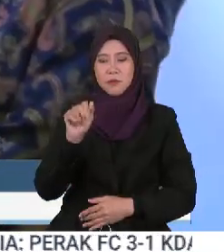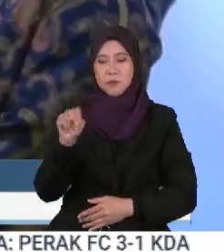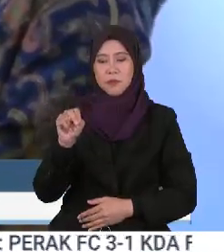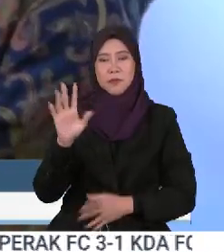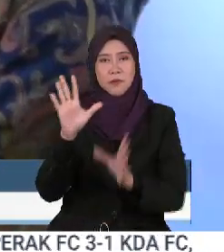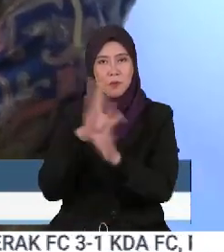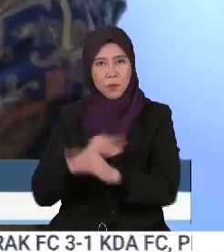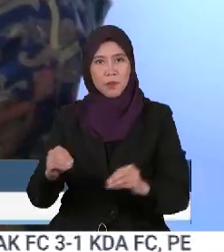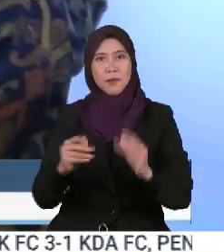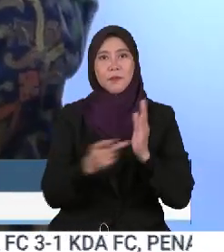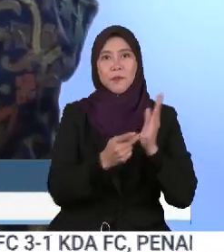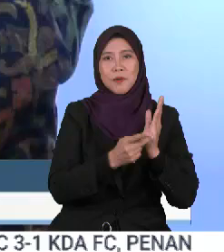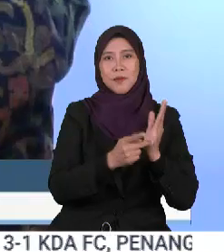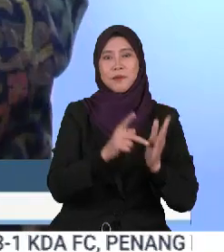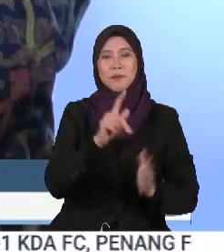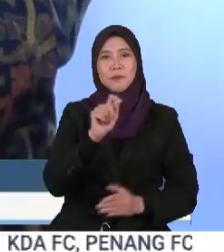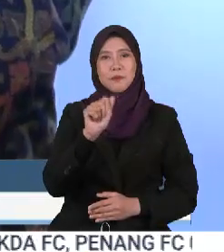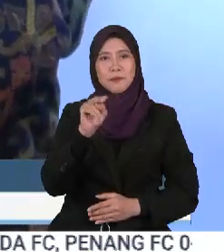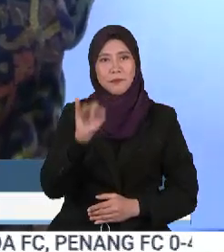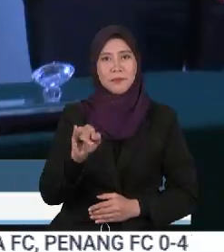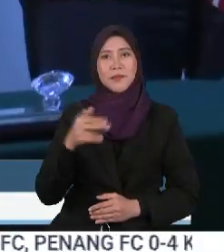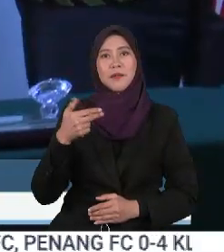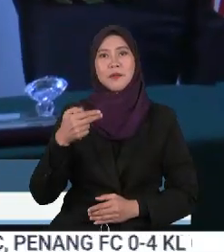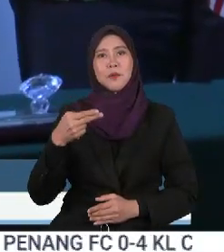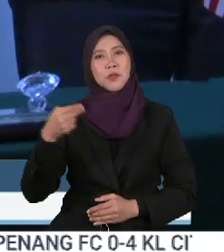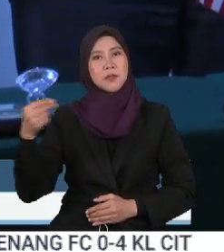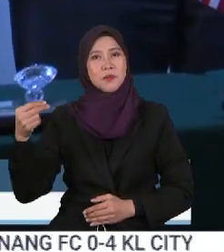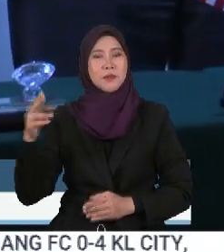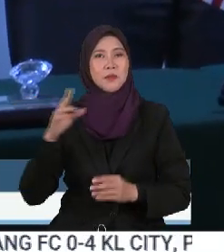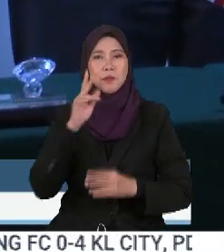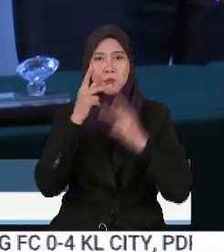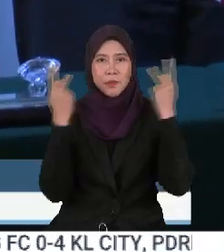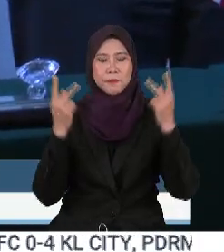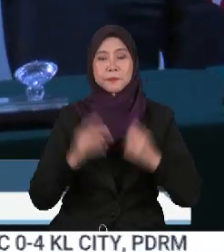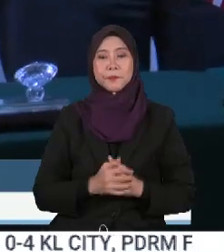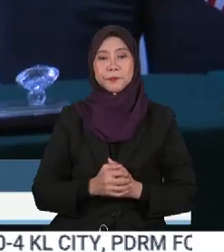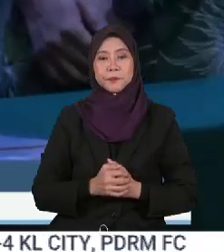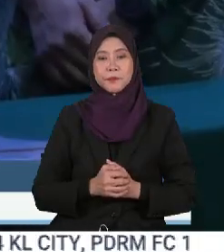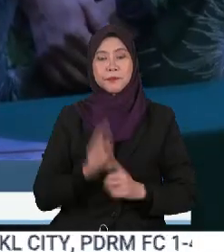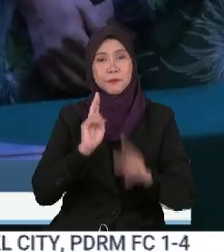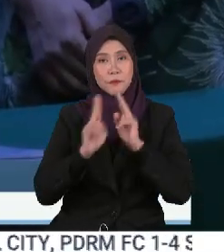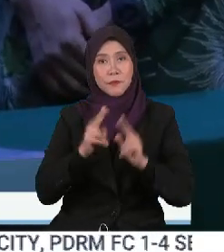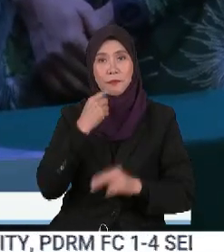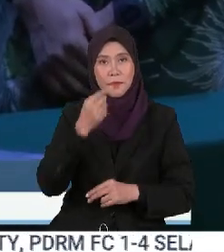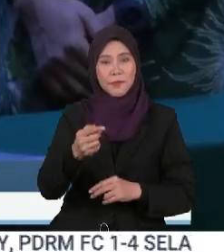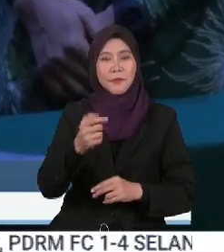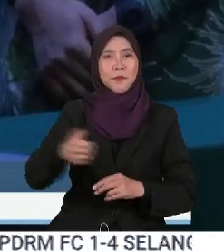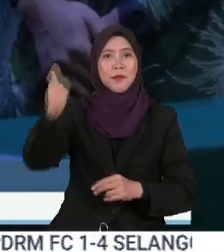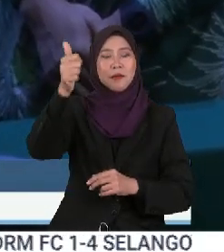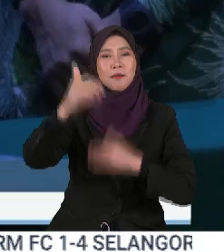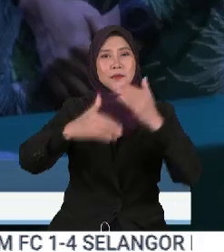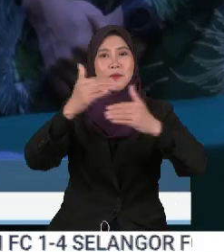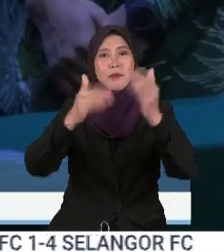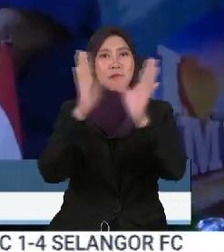dengan Politeknik dan Politani Indonesia di Kuching. Terdahulu berucap pada majlis yang sama, Pengurus Besar Perbadanan